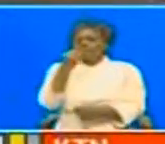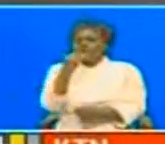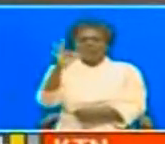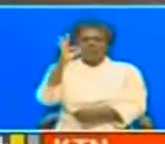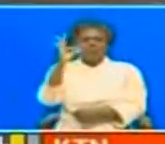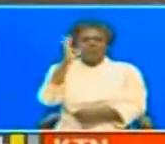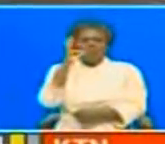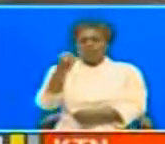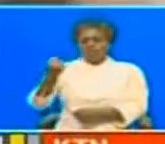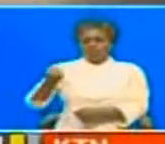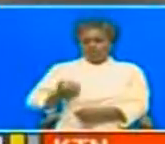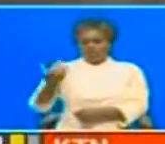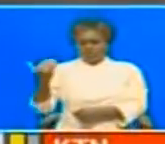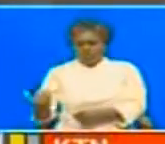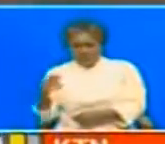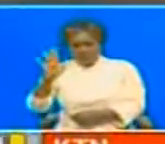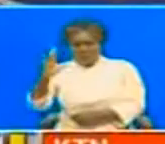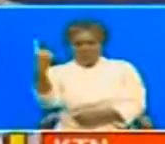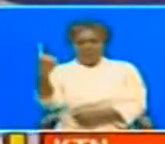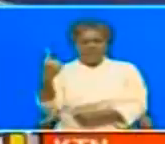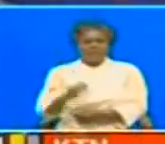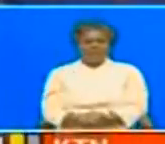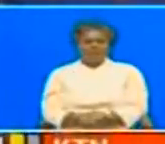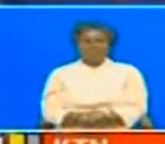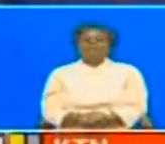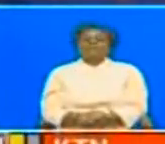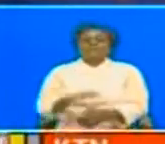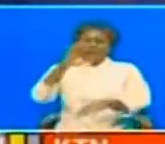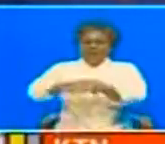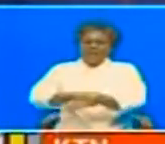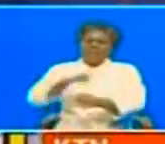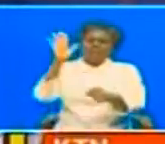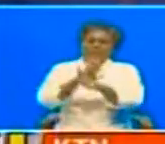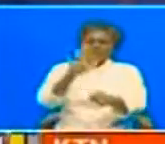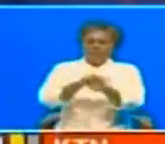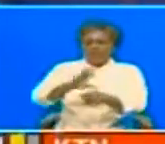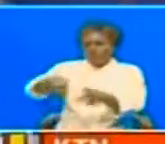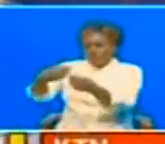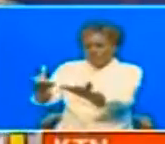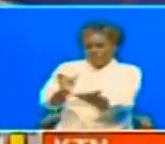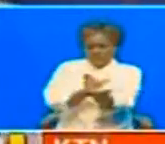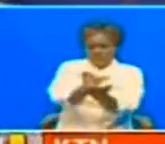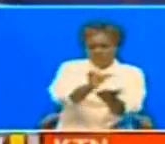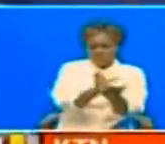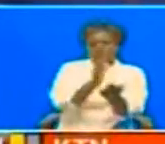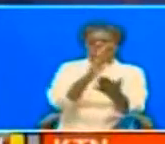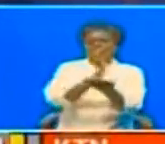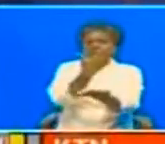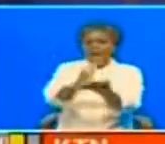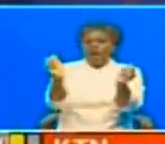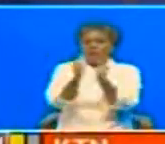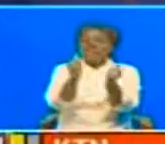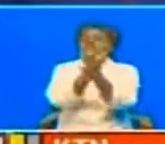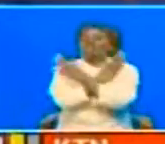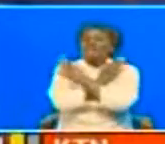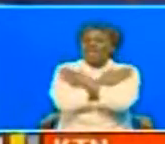Mwanawe Beatrice wa Mukoya alikuwa mmoja wao. Akaokota nyingi, sasa akaenda kugawa wenzake. Wenzake wenye